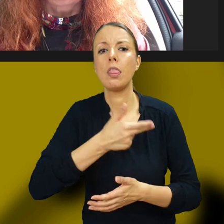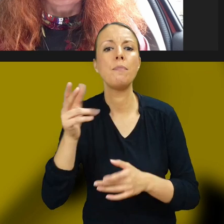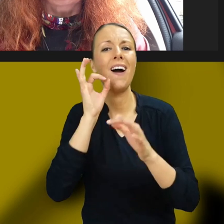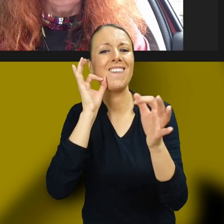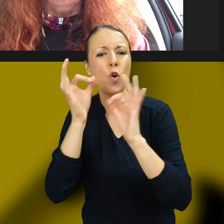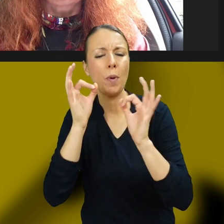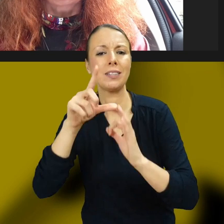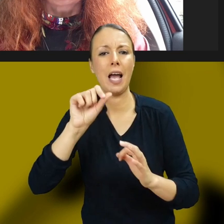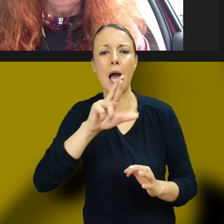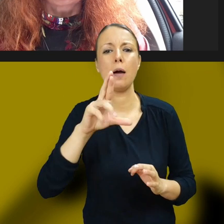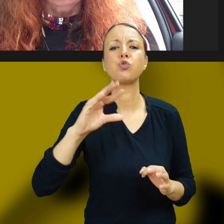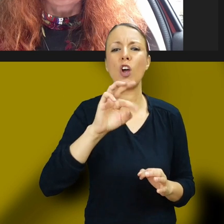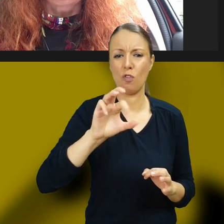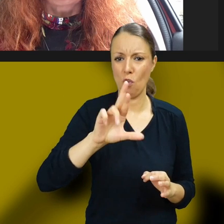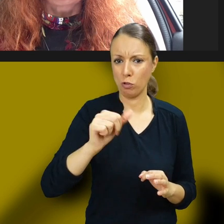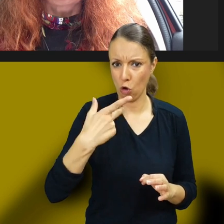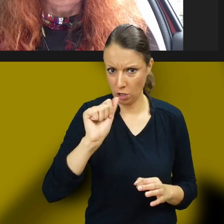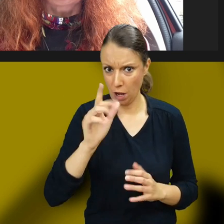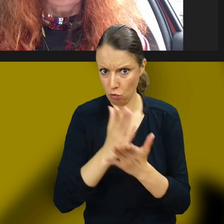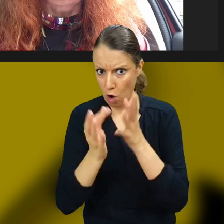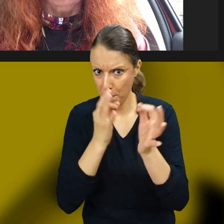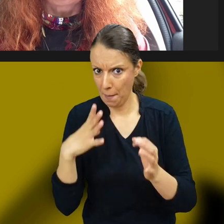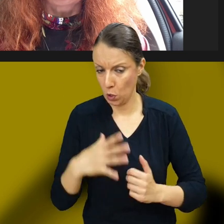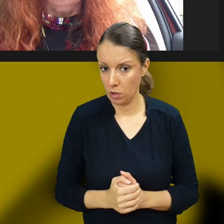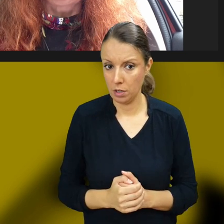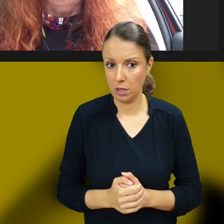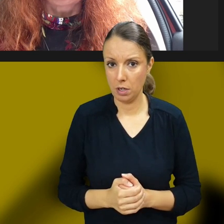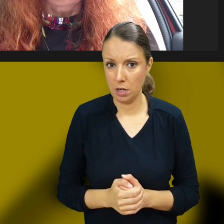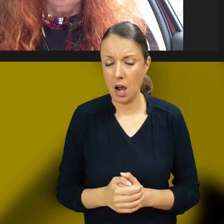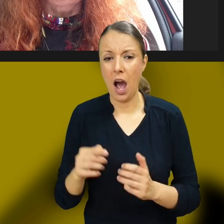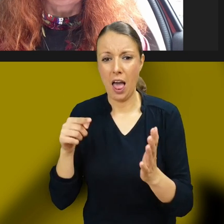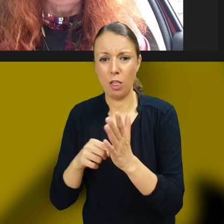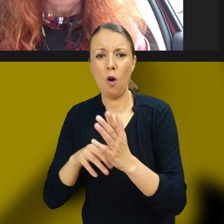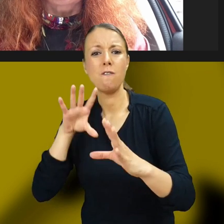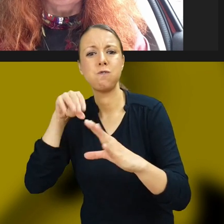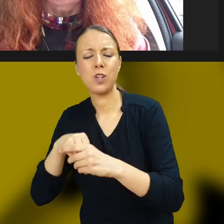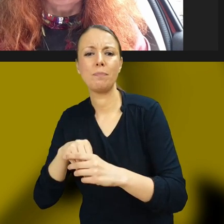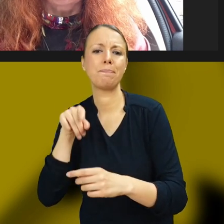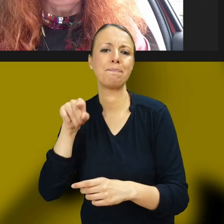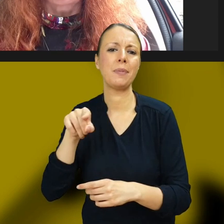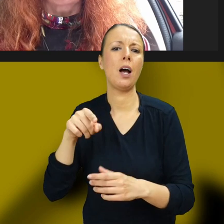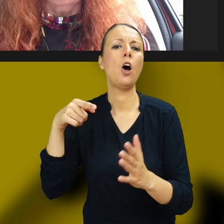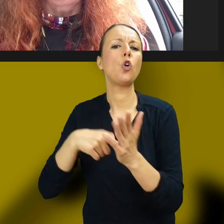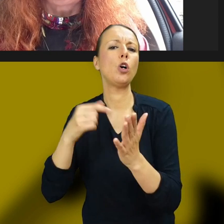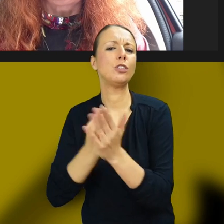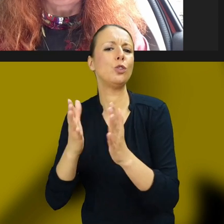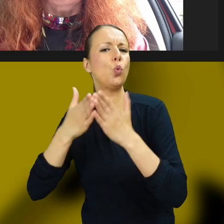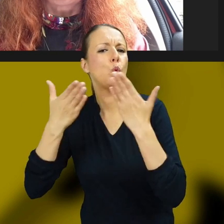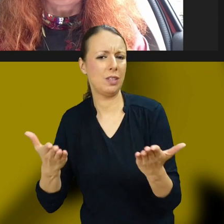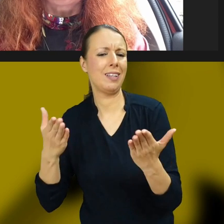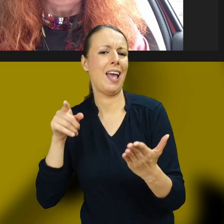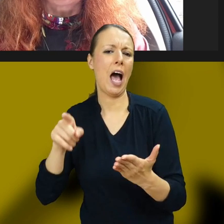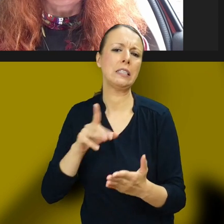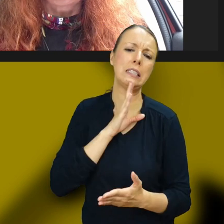przetworzonej, bądź co bądź nieszczęśnie objęta domniemaniem konstytucyjności przez Trybunał